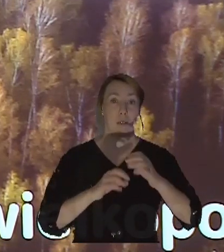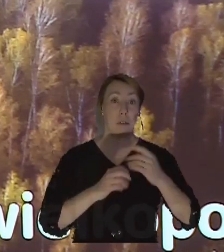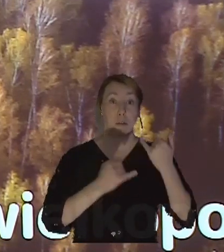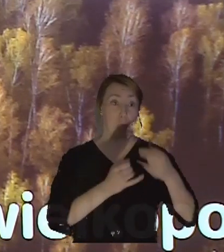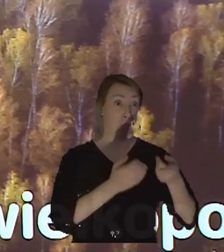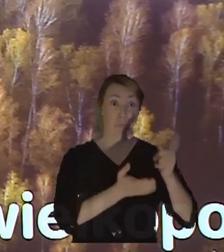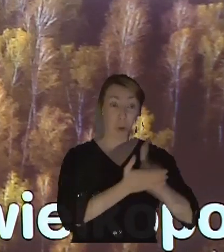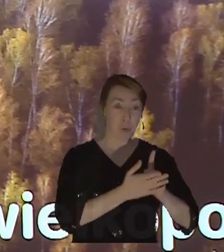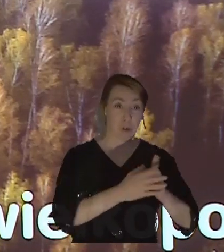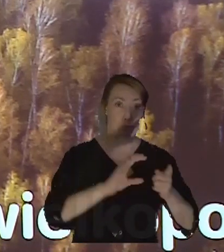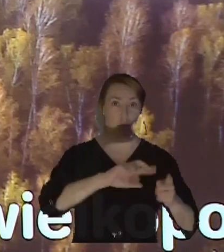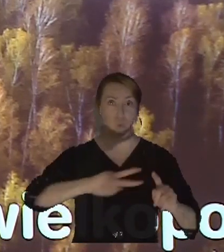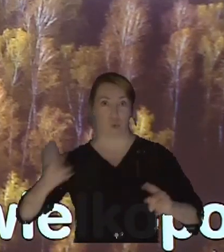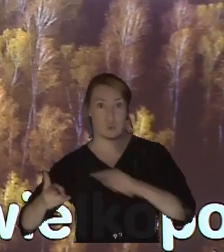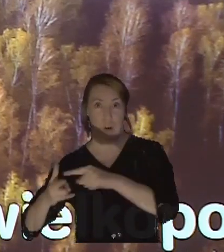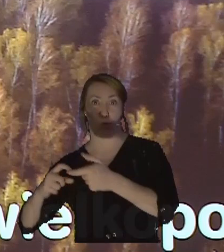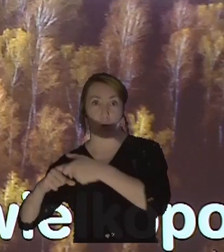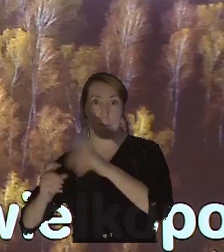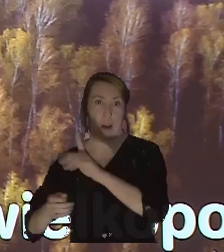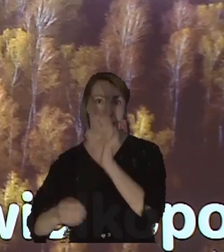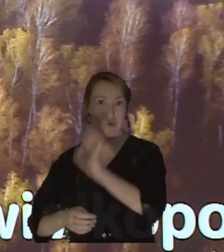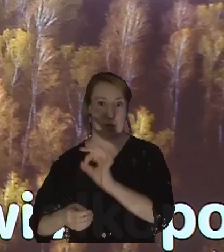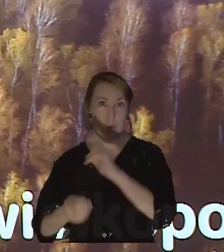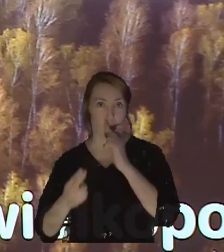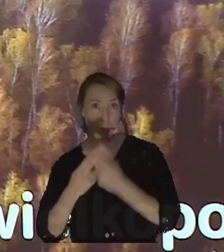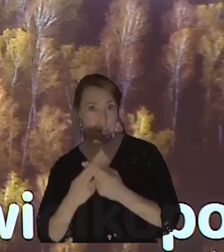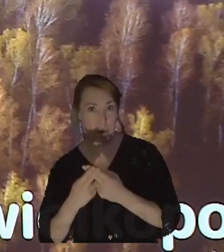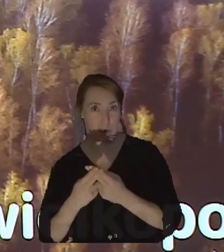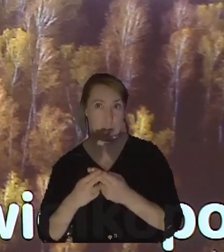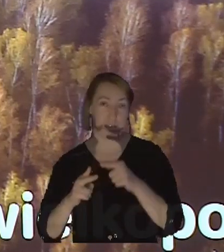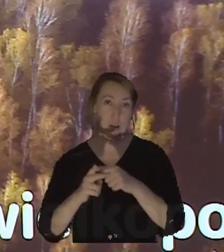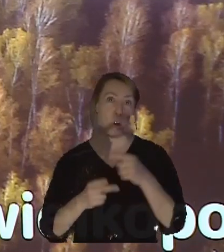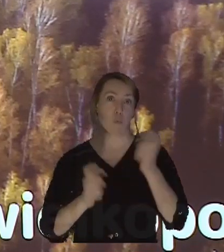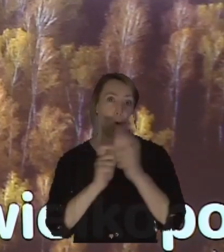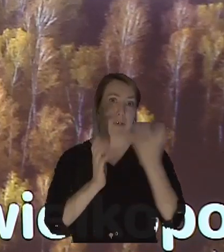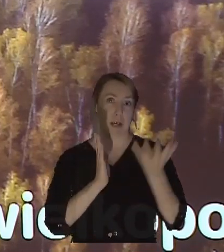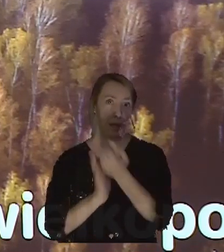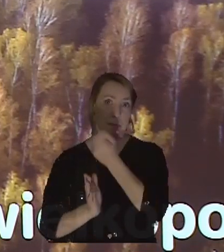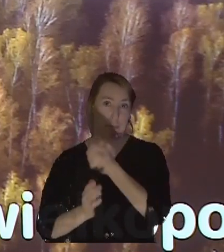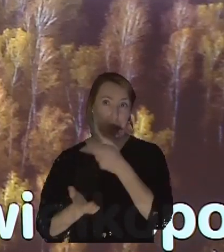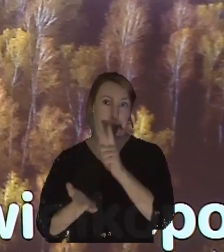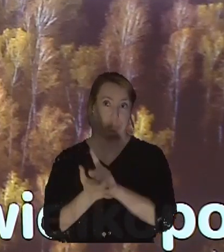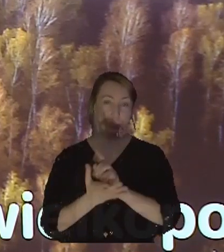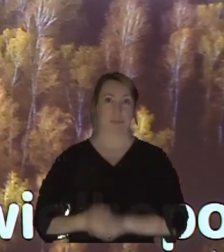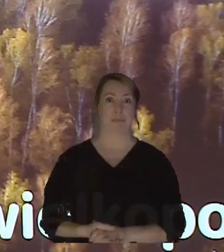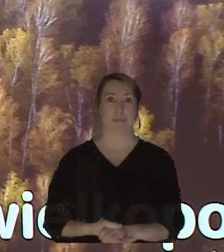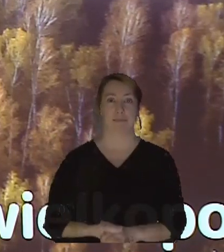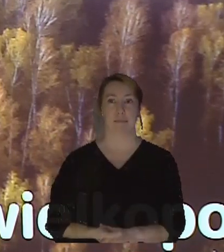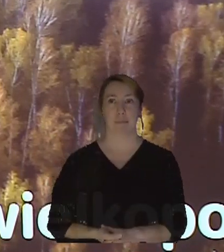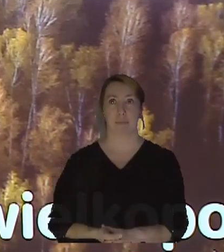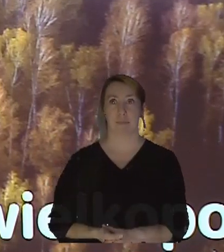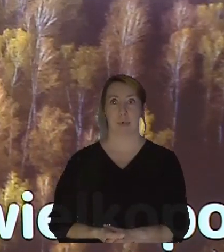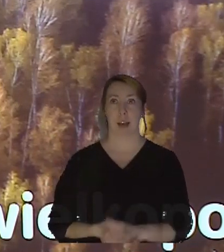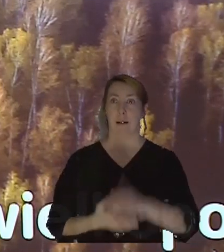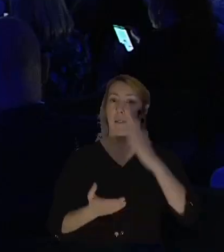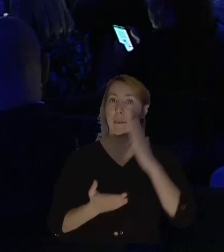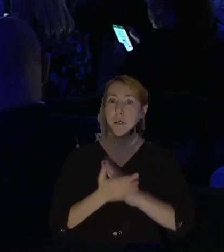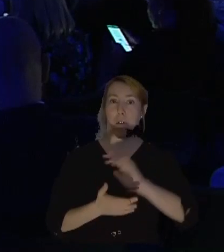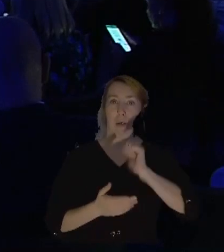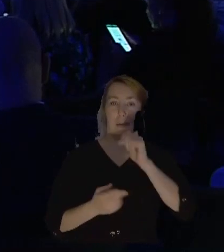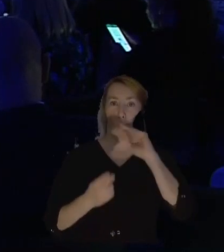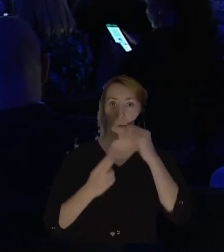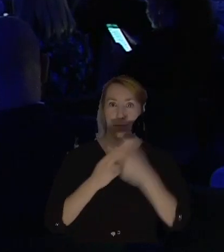drużyna nie zgadnie, druga drużyna ma szansę odpowiedzieć i zabrać ten punkt. Tylko jedna